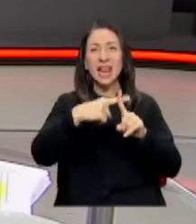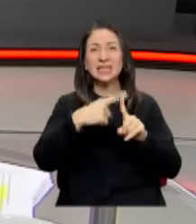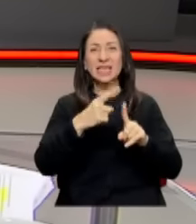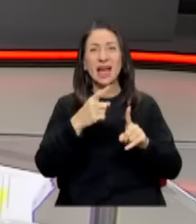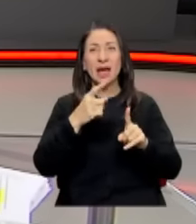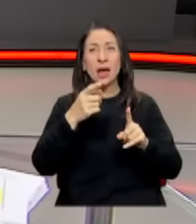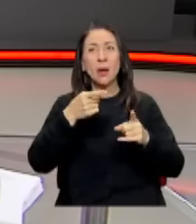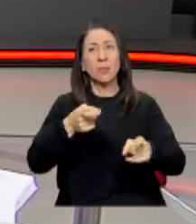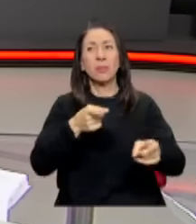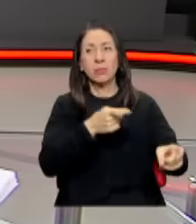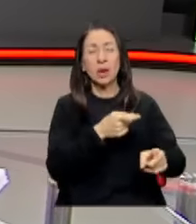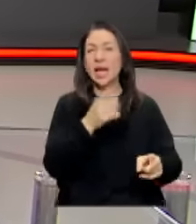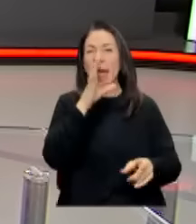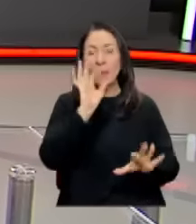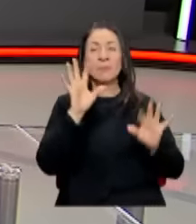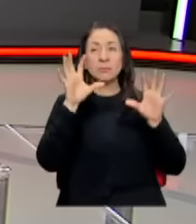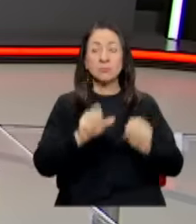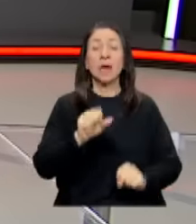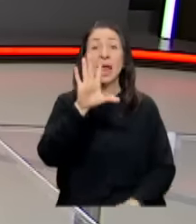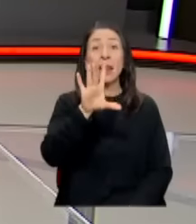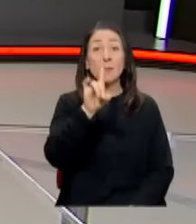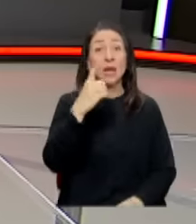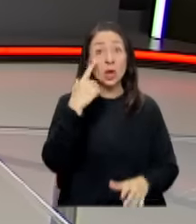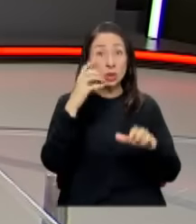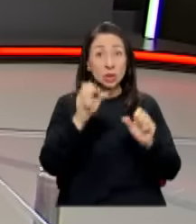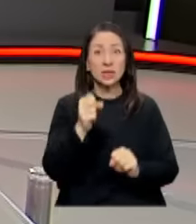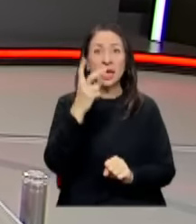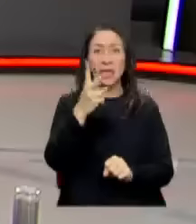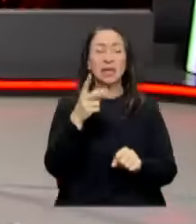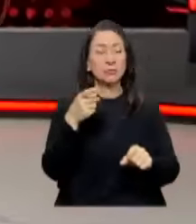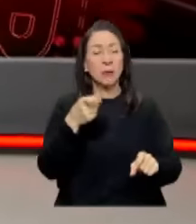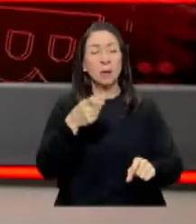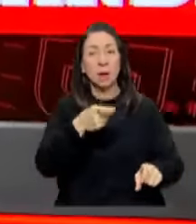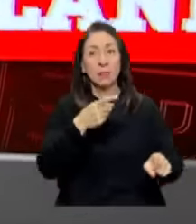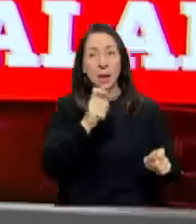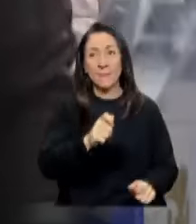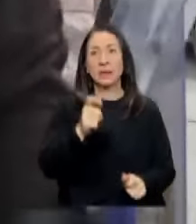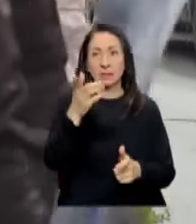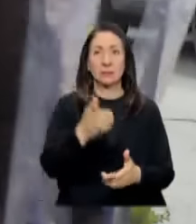saldırısının zanlıları yakalandı. 51 gözaltı, 2 saldırgan.